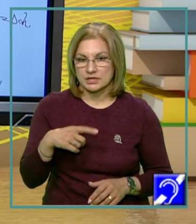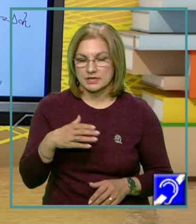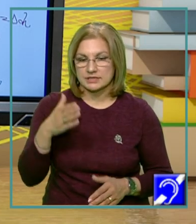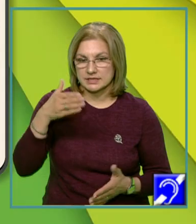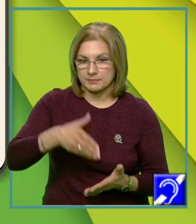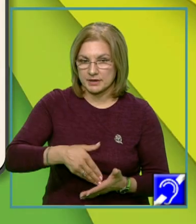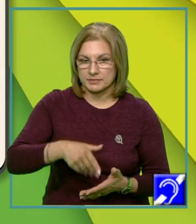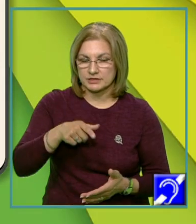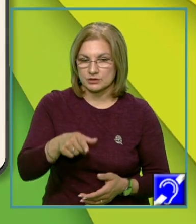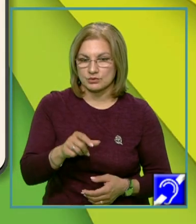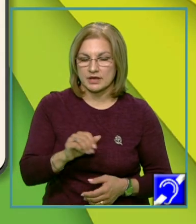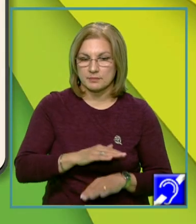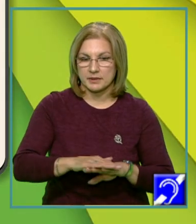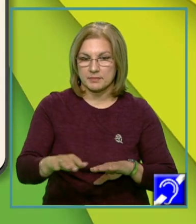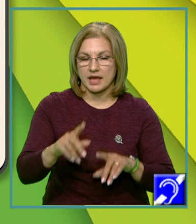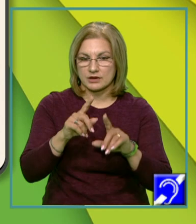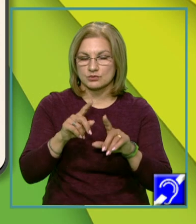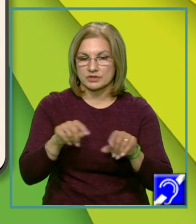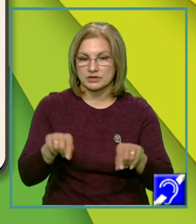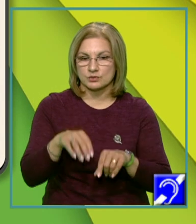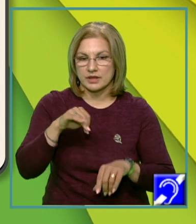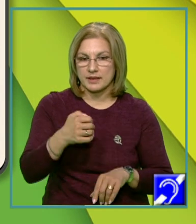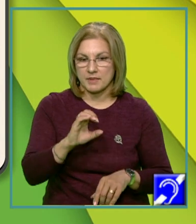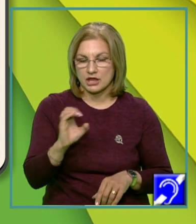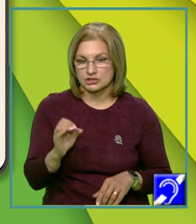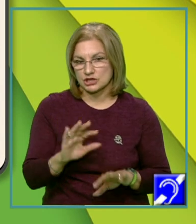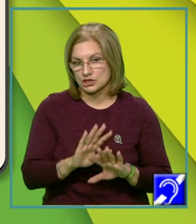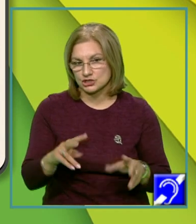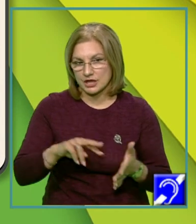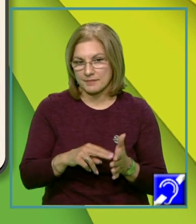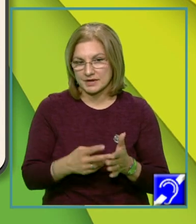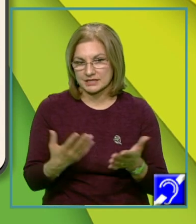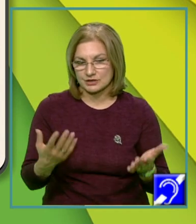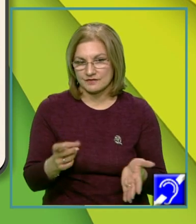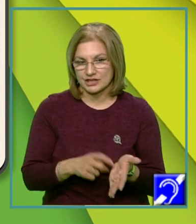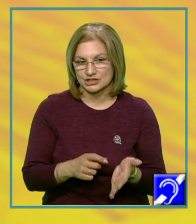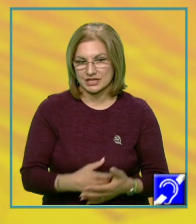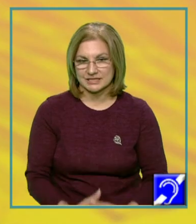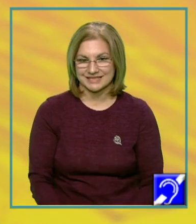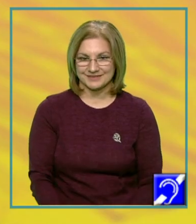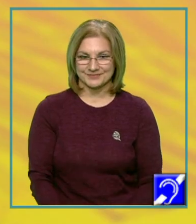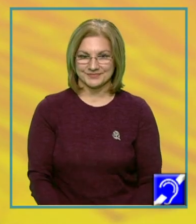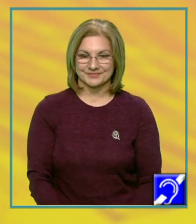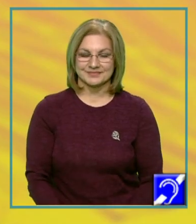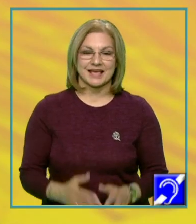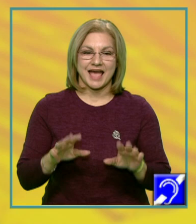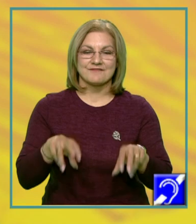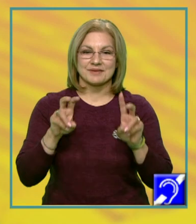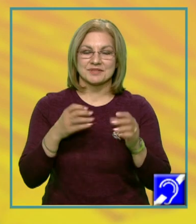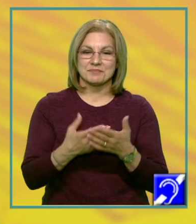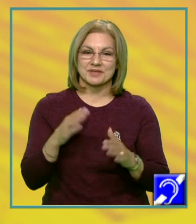perpendiculară Pe planul triunghiului m a c și am rezolvat cerința avem tema pentru